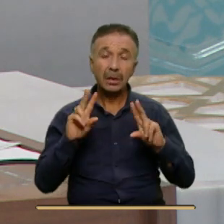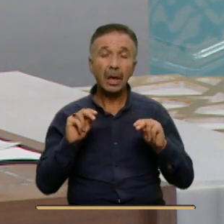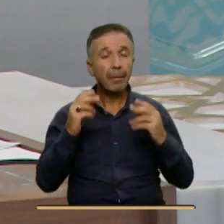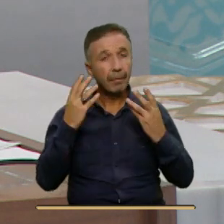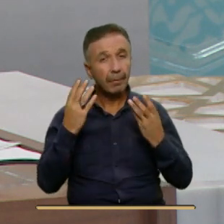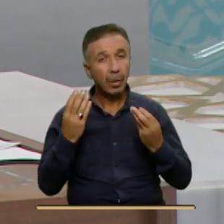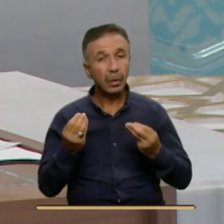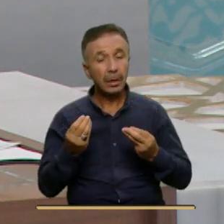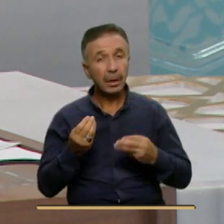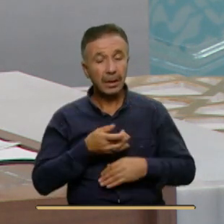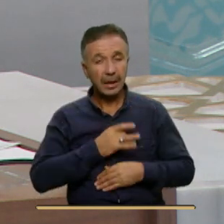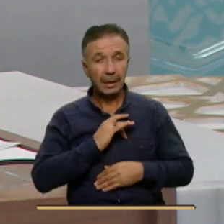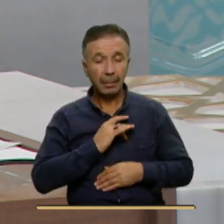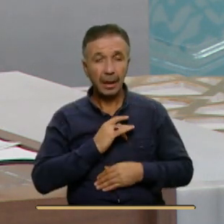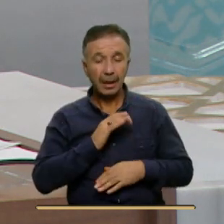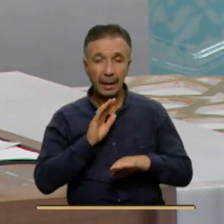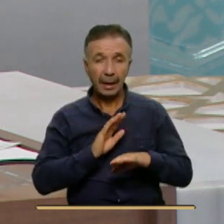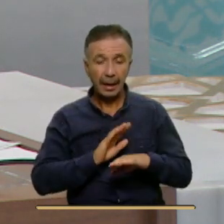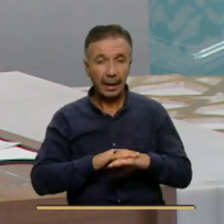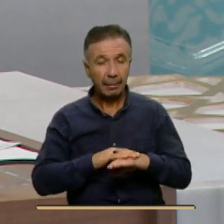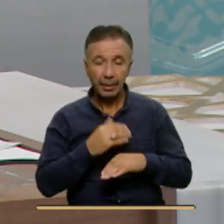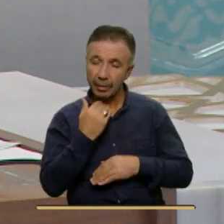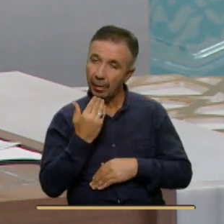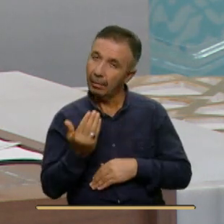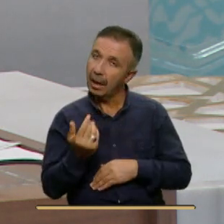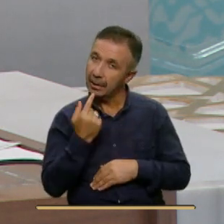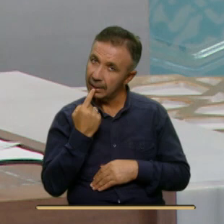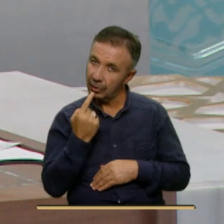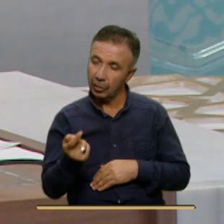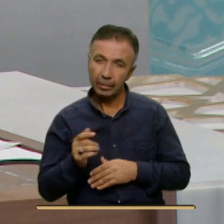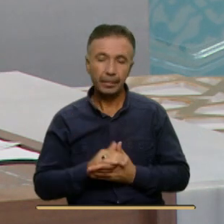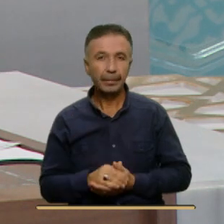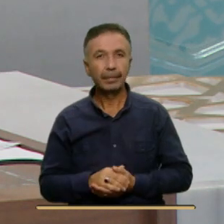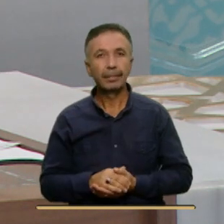anlamda iman etmiş olmaz buyuruyor.